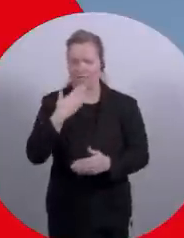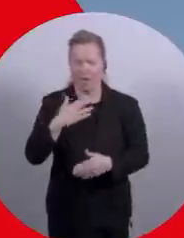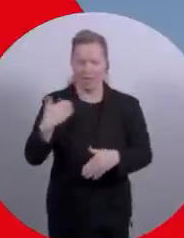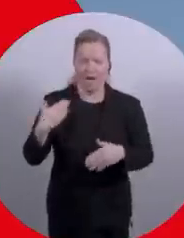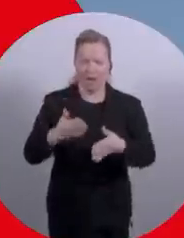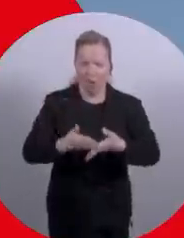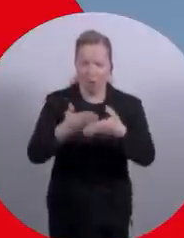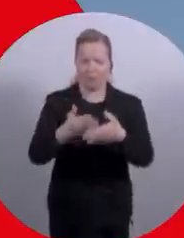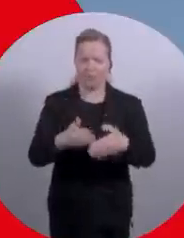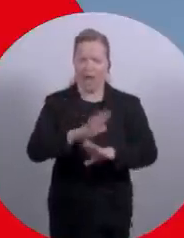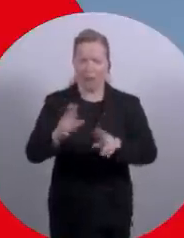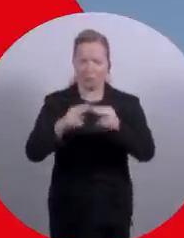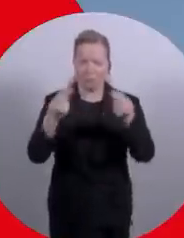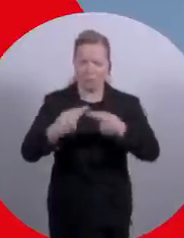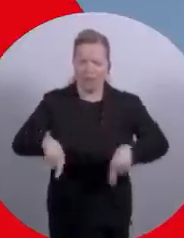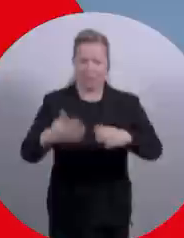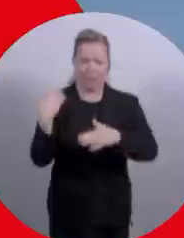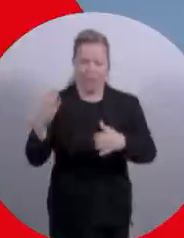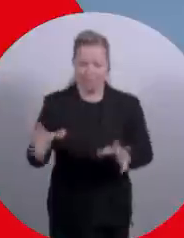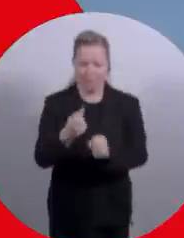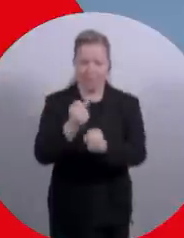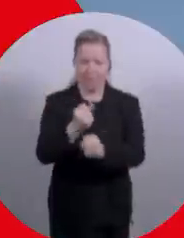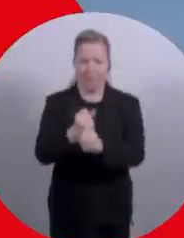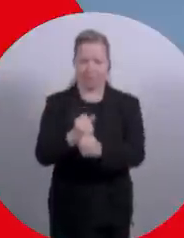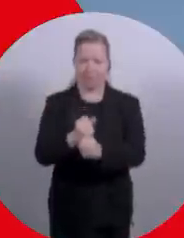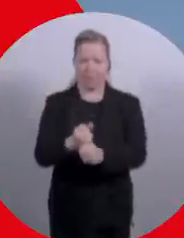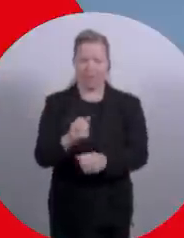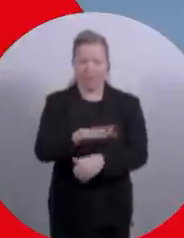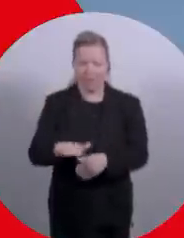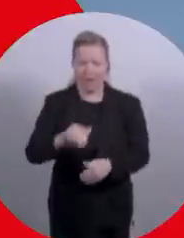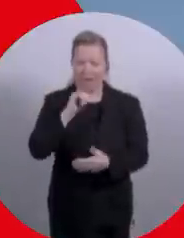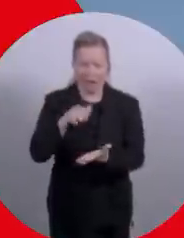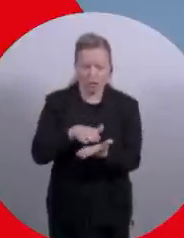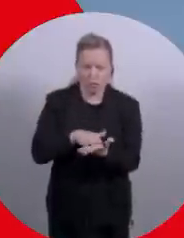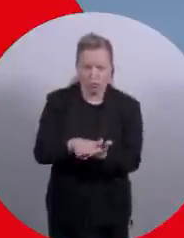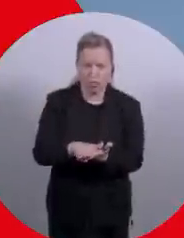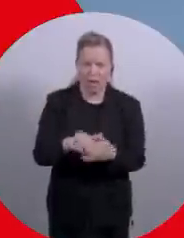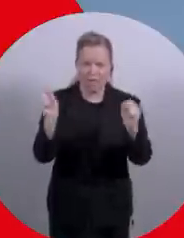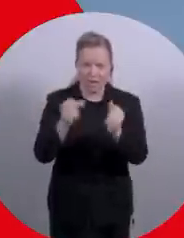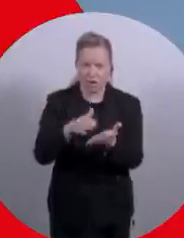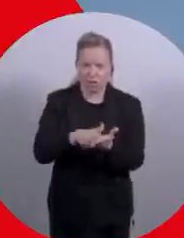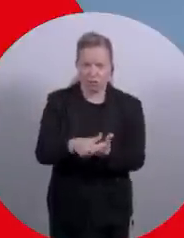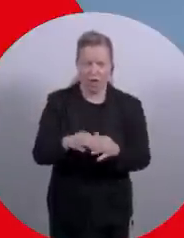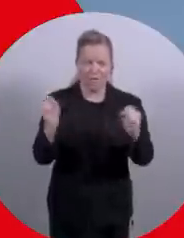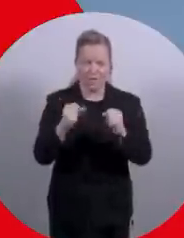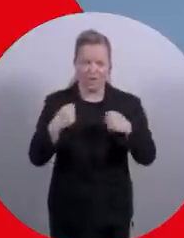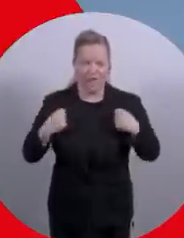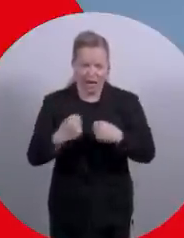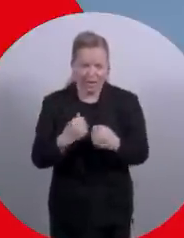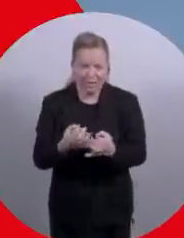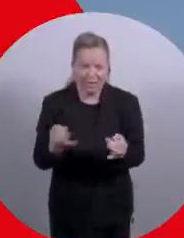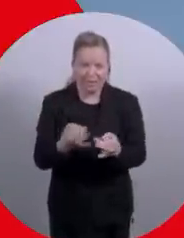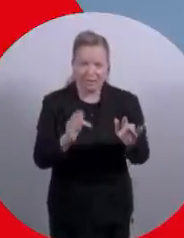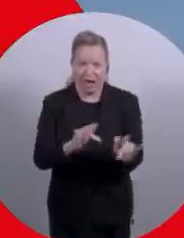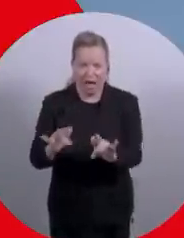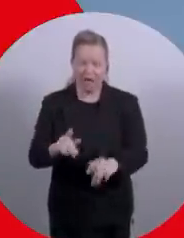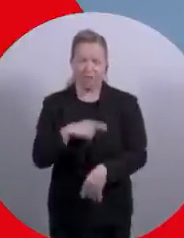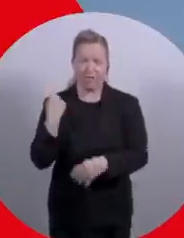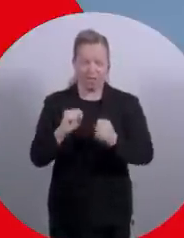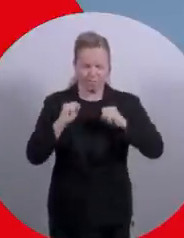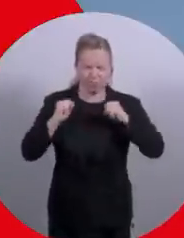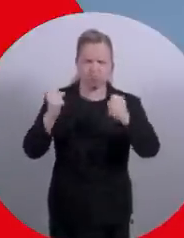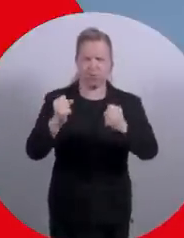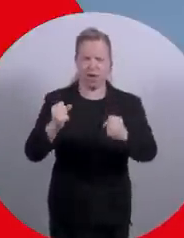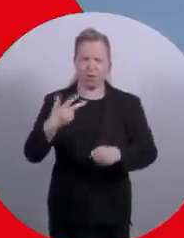Bundesländer die sie daran beteiligt haben dass sie da mehr Schuhe gehabt haben für die ganzen Kinder Winterschuhe Winterjacken was für Kraft Solidarität